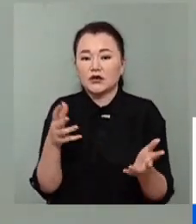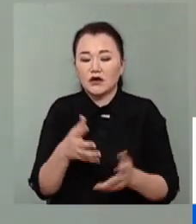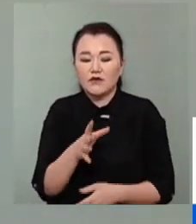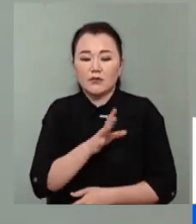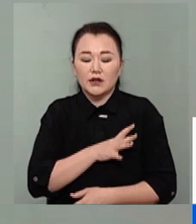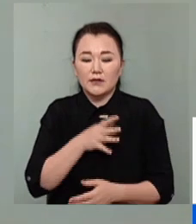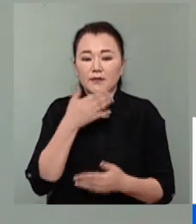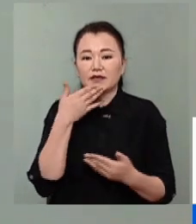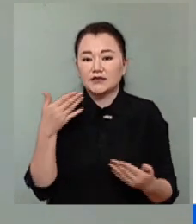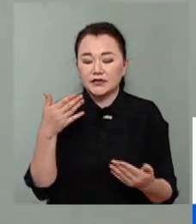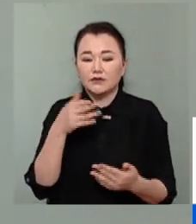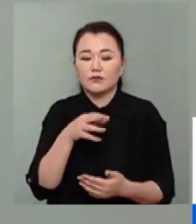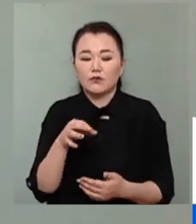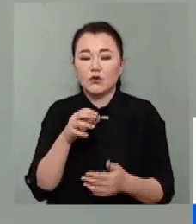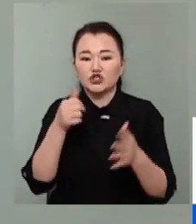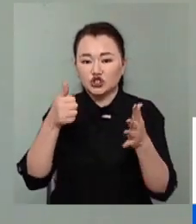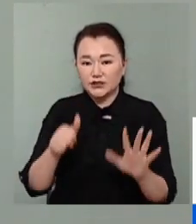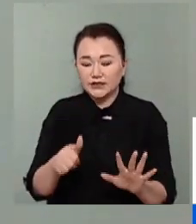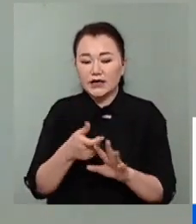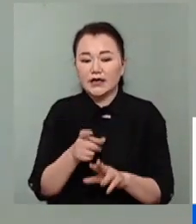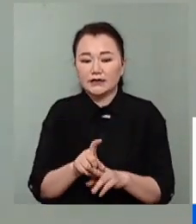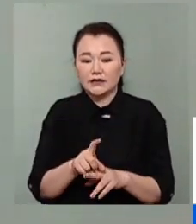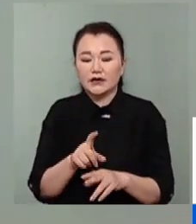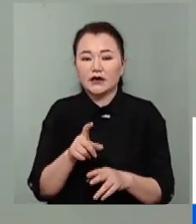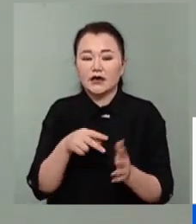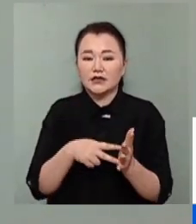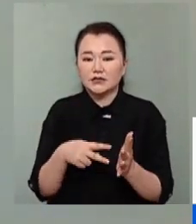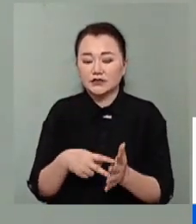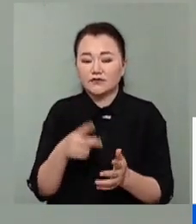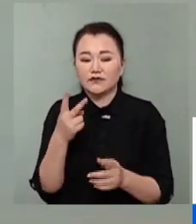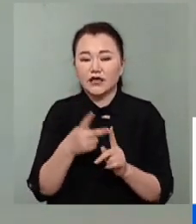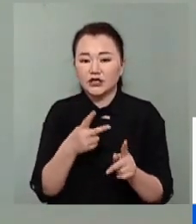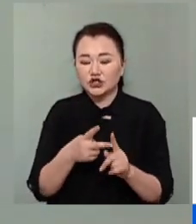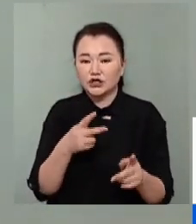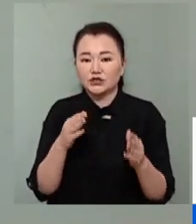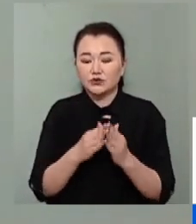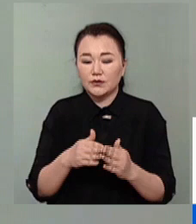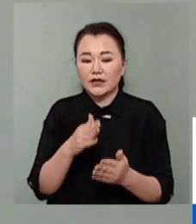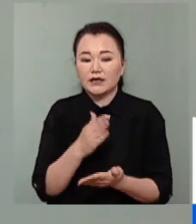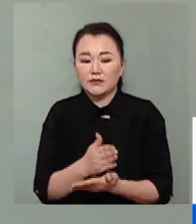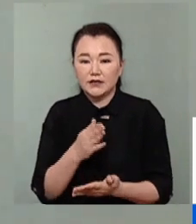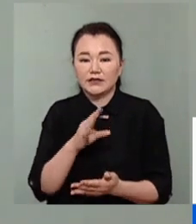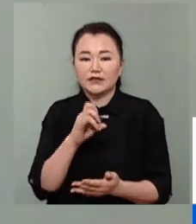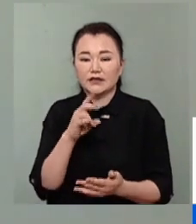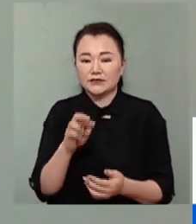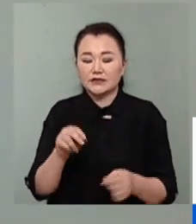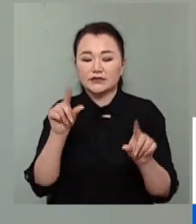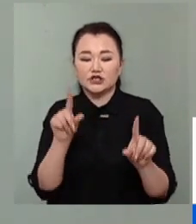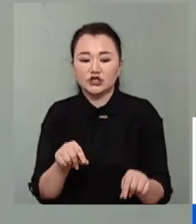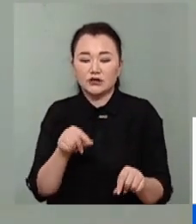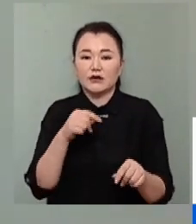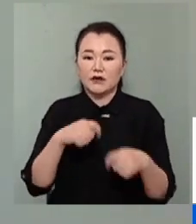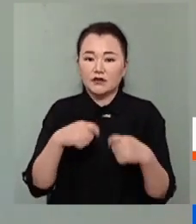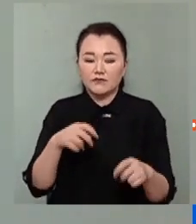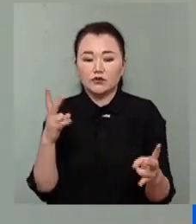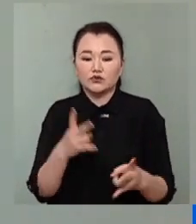была последние полгода. Это переоцененная вторичная недвижимость имеет тенденцию к снижению, то есть продавцам